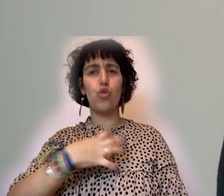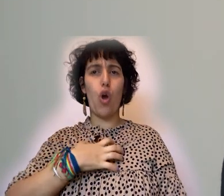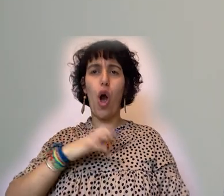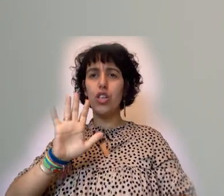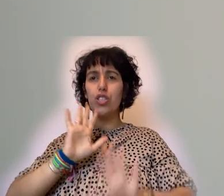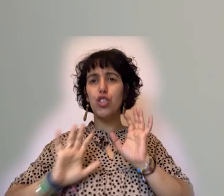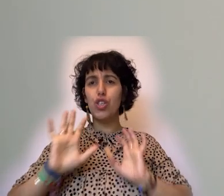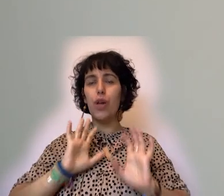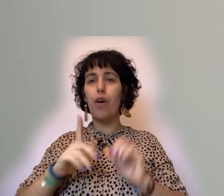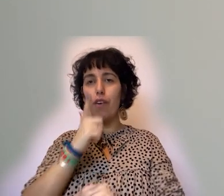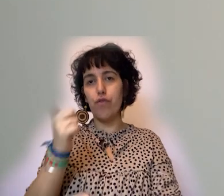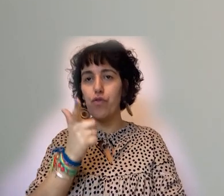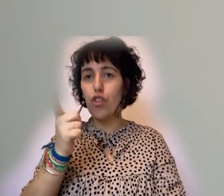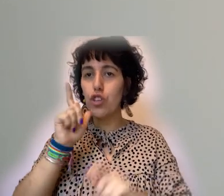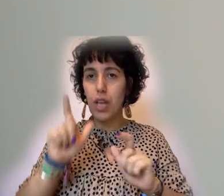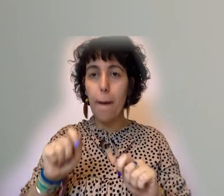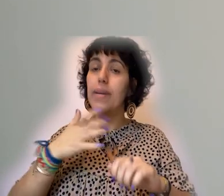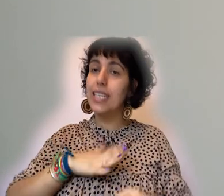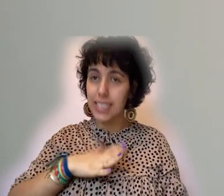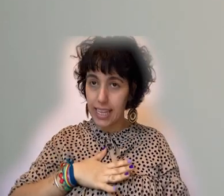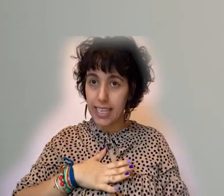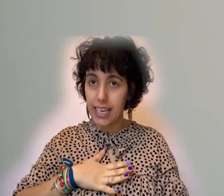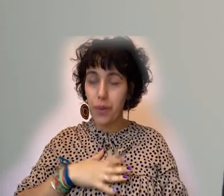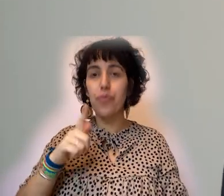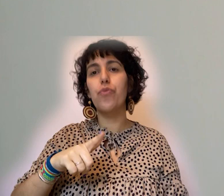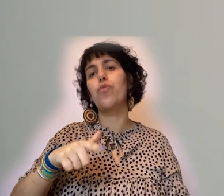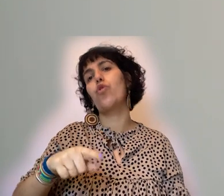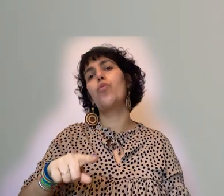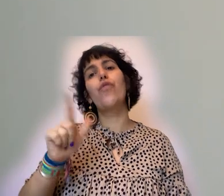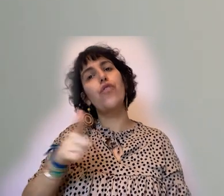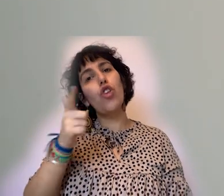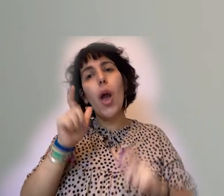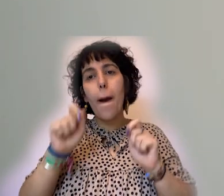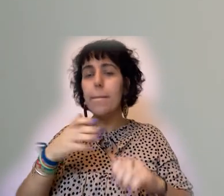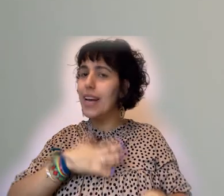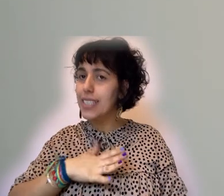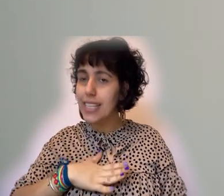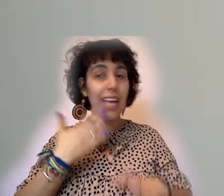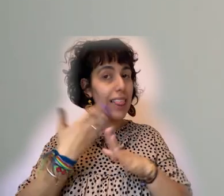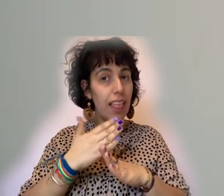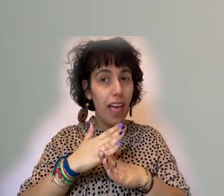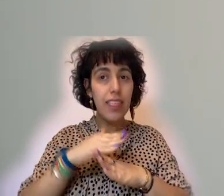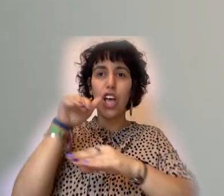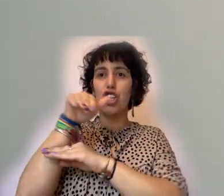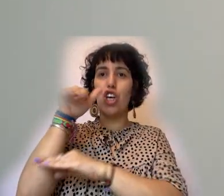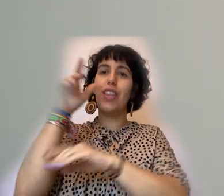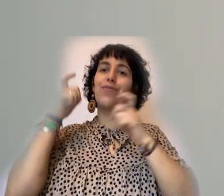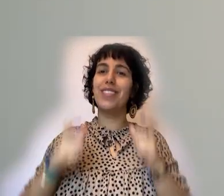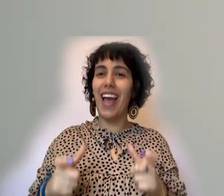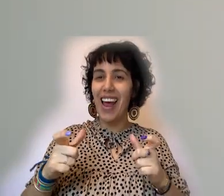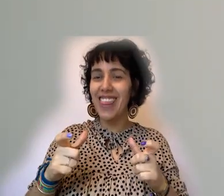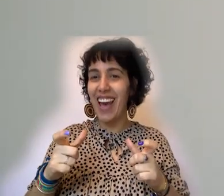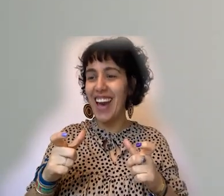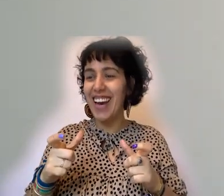videosu çekmek istedik bu videoyu çekmek istedik Çünkü yaşadığımız coğrafyada bakımları